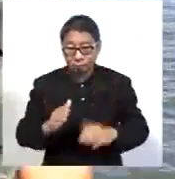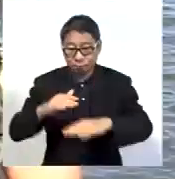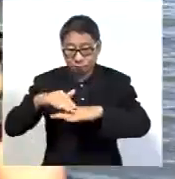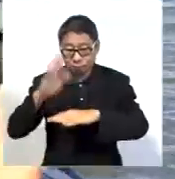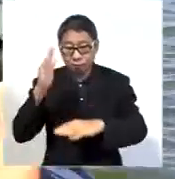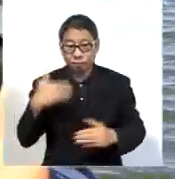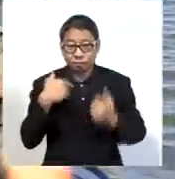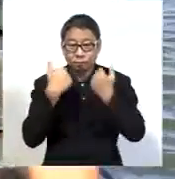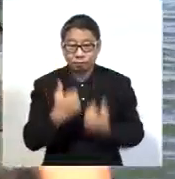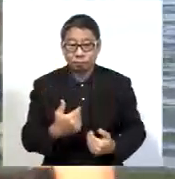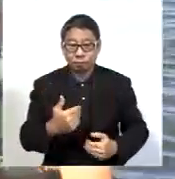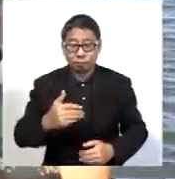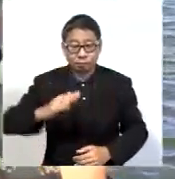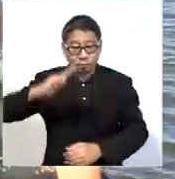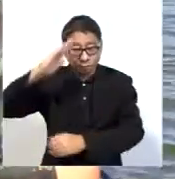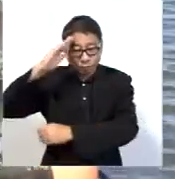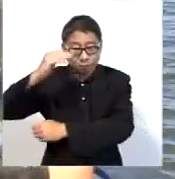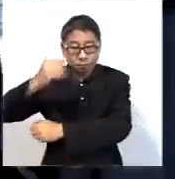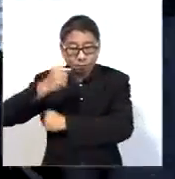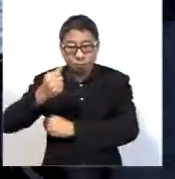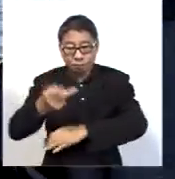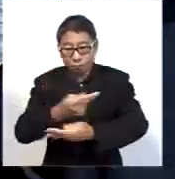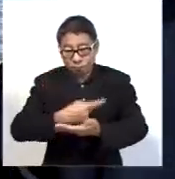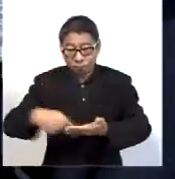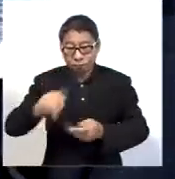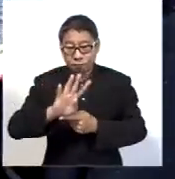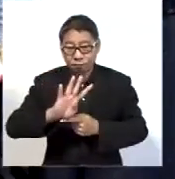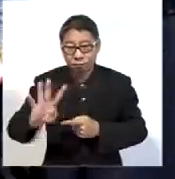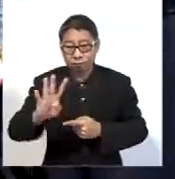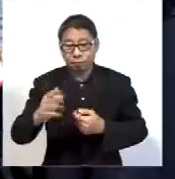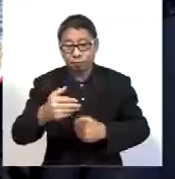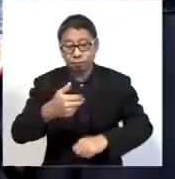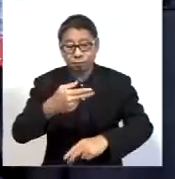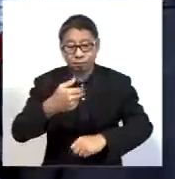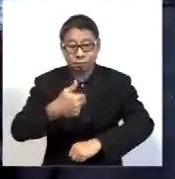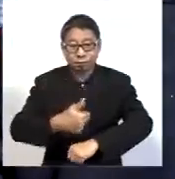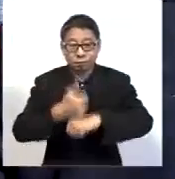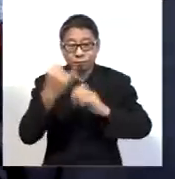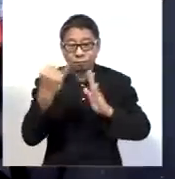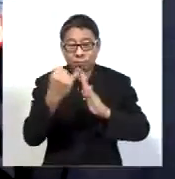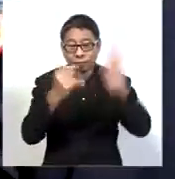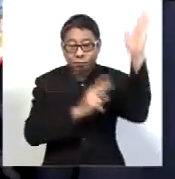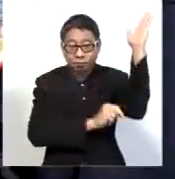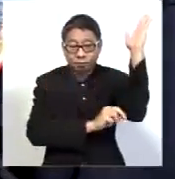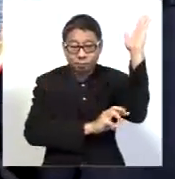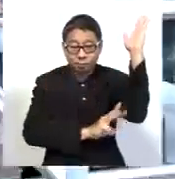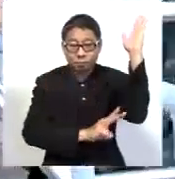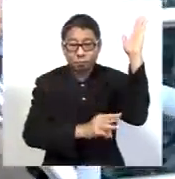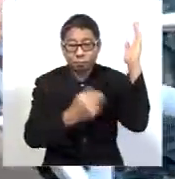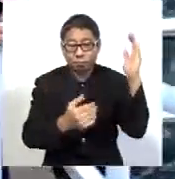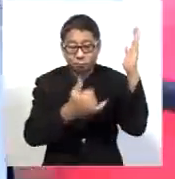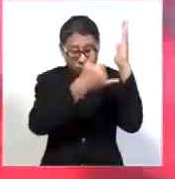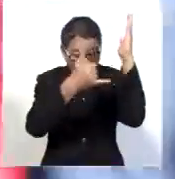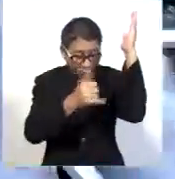ซึ่งทางพลโทพรศักดิ์พูลสวัสดิ์แม่ทัพภาคที่4และนายเอกรัตน์หลีเซนผู้ว่าราชการจังหวัดนราธิวาส